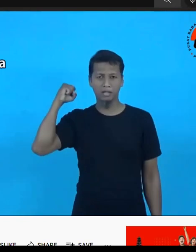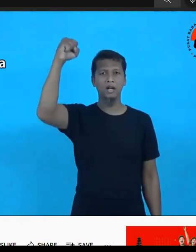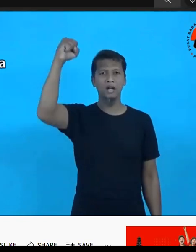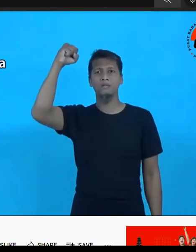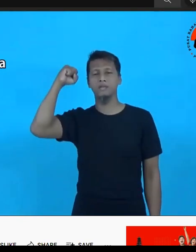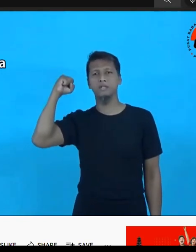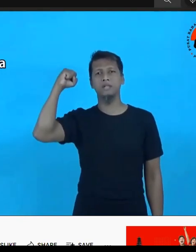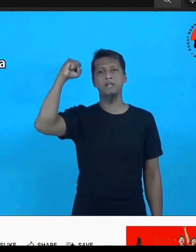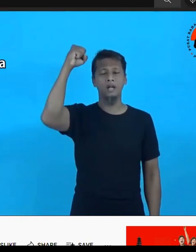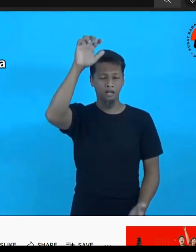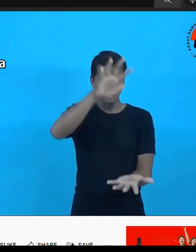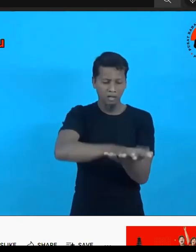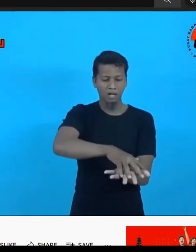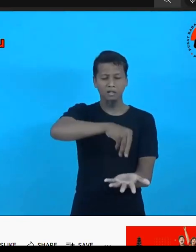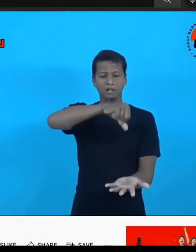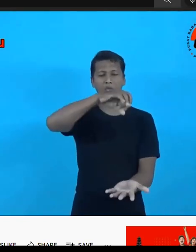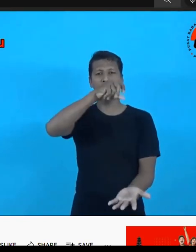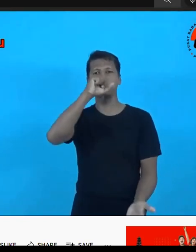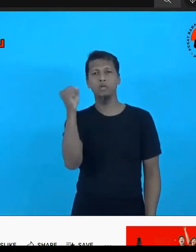Solo yo